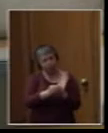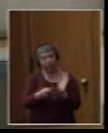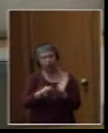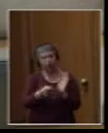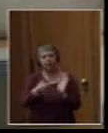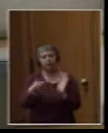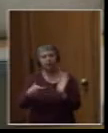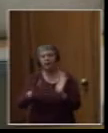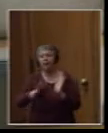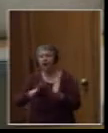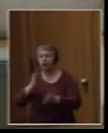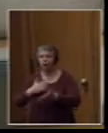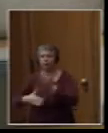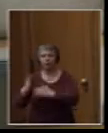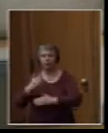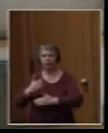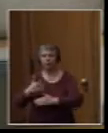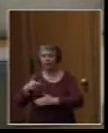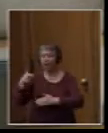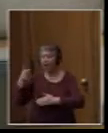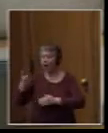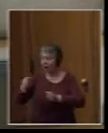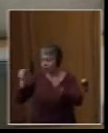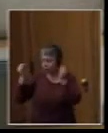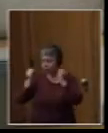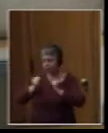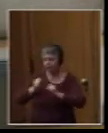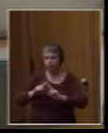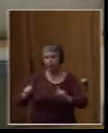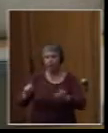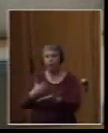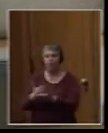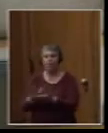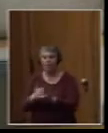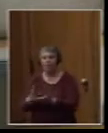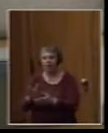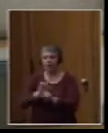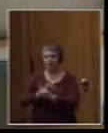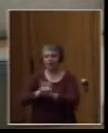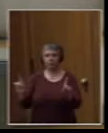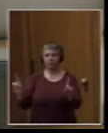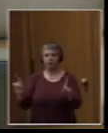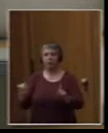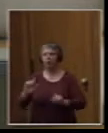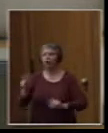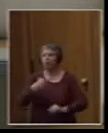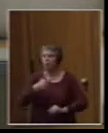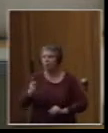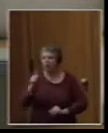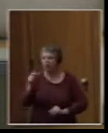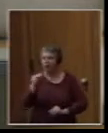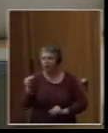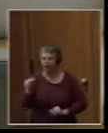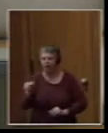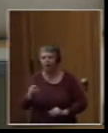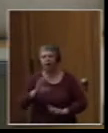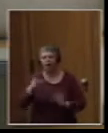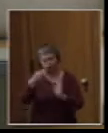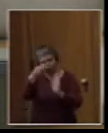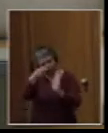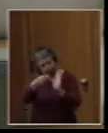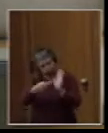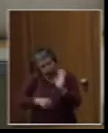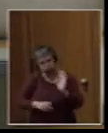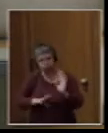προστατεύοντάς τους από τις διακρίσεις σε όλα τα στάδια της επαγγελματικής τους παρουσίας. Η νομική ικανότητα είναι ένα ιδιαίτερα ευαίσθητο